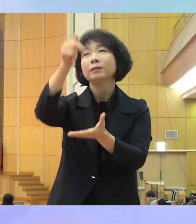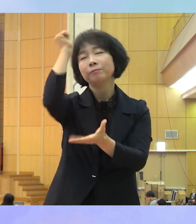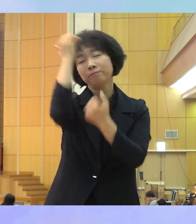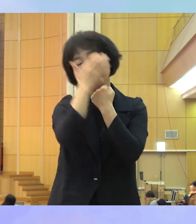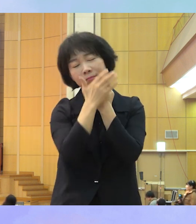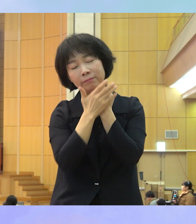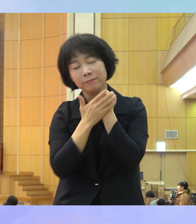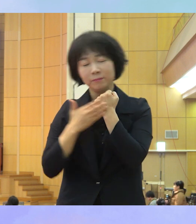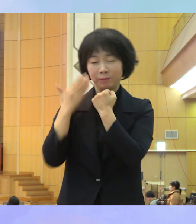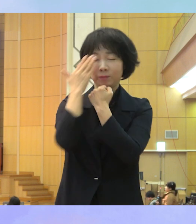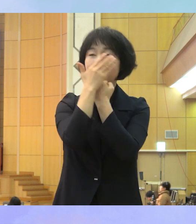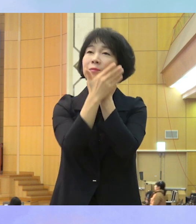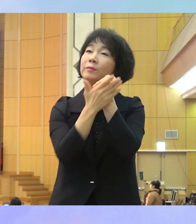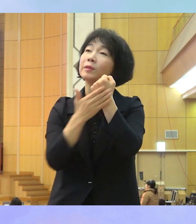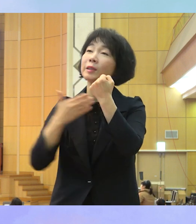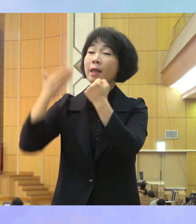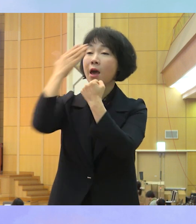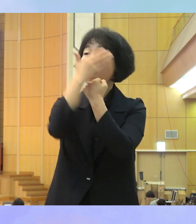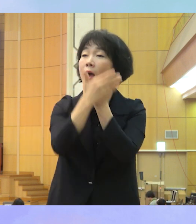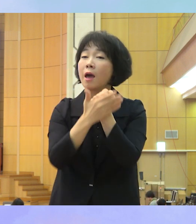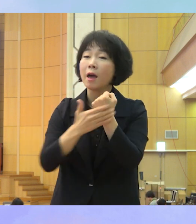은혜,